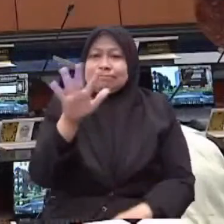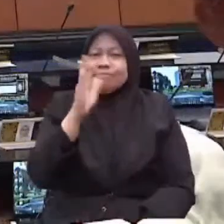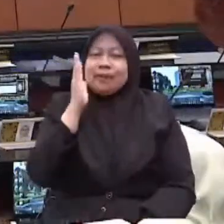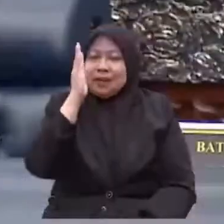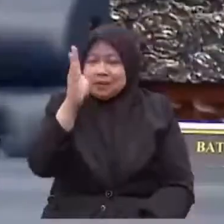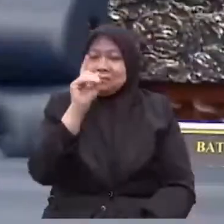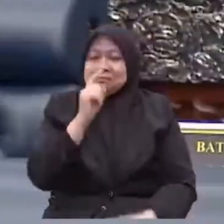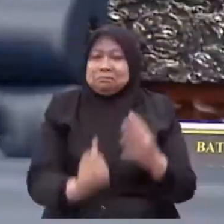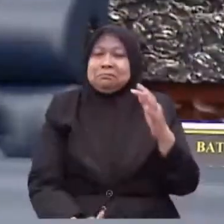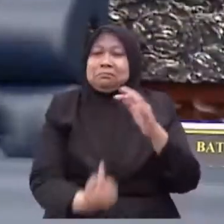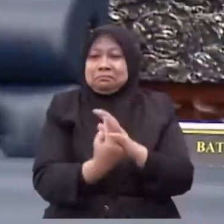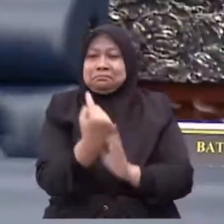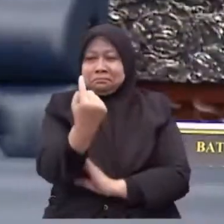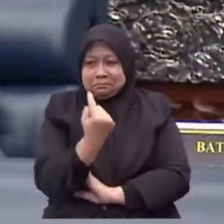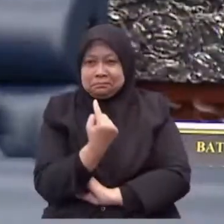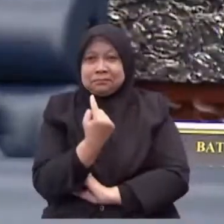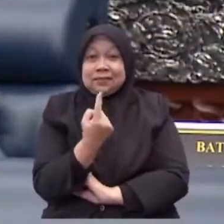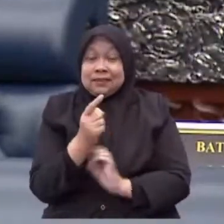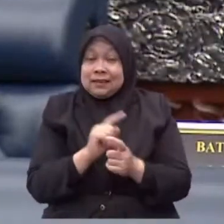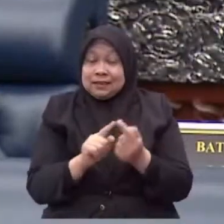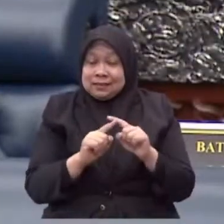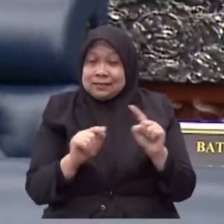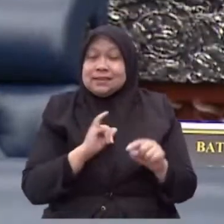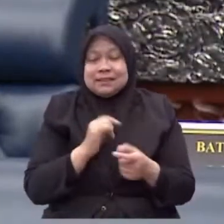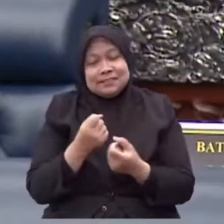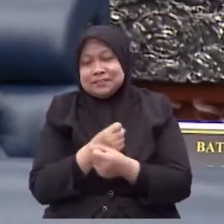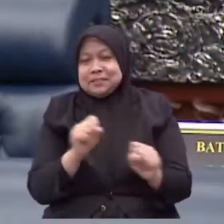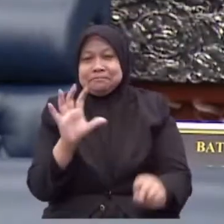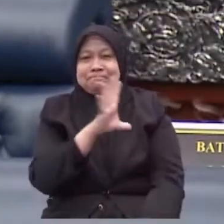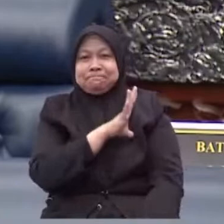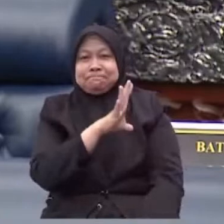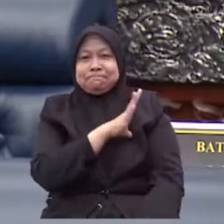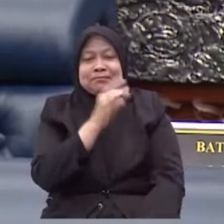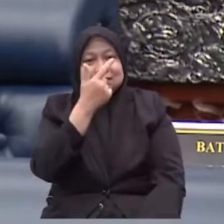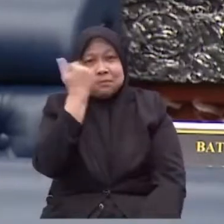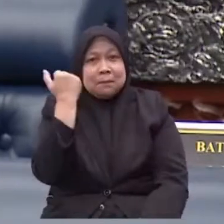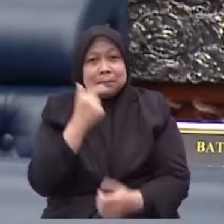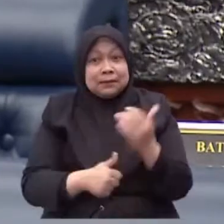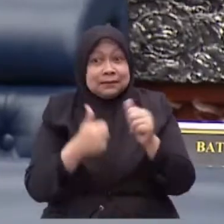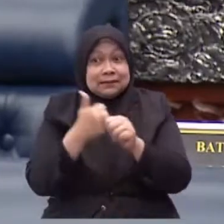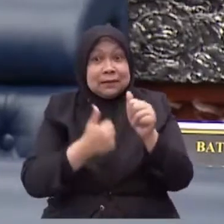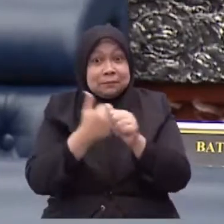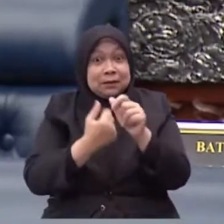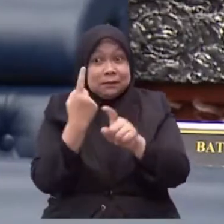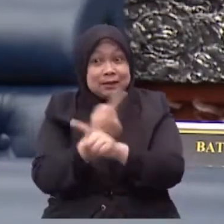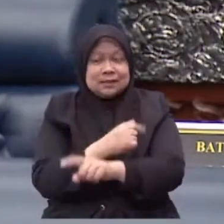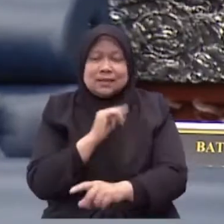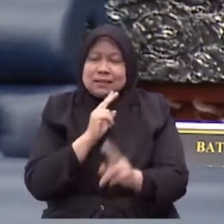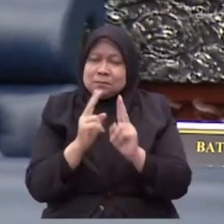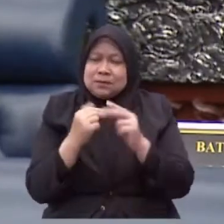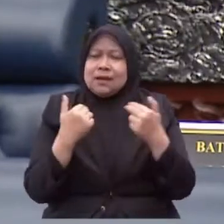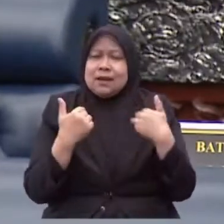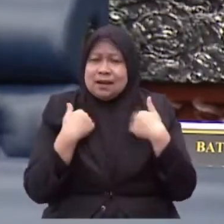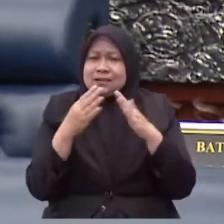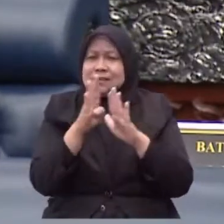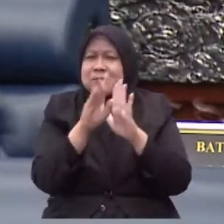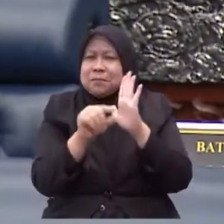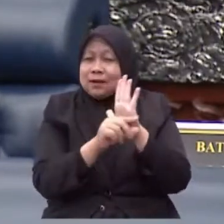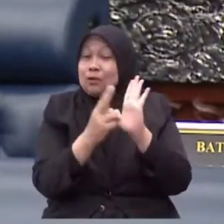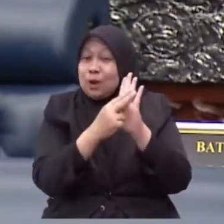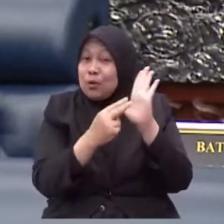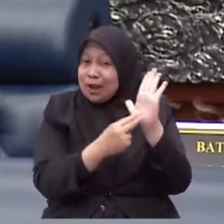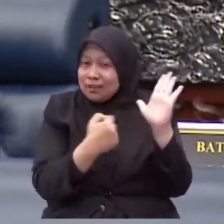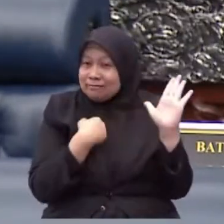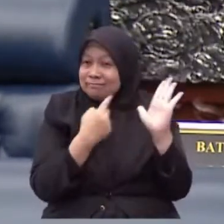jangka soalan ini akan timbul jadi saya sudah bersiap sedia karena setiap kali saya berucap Saya mempunyai latar belakang